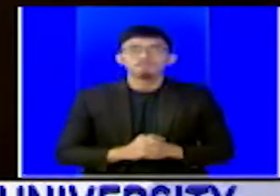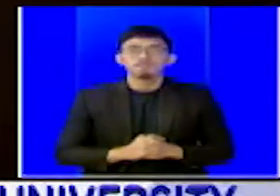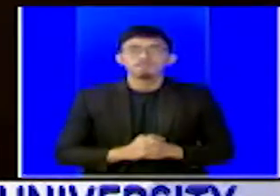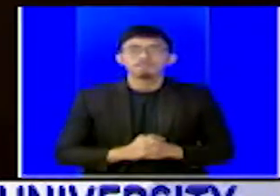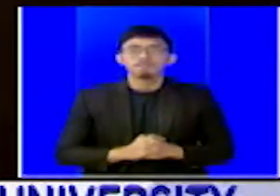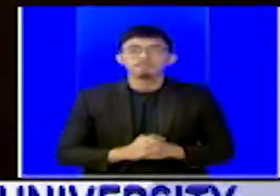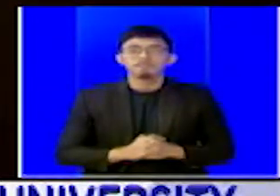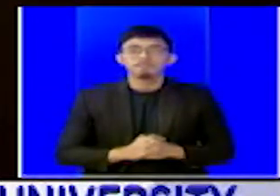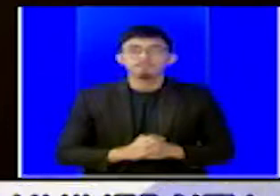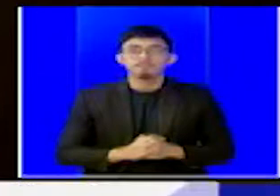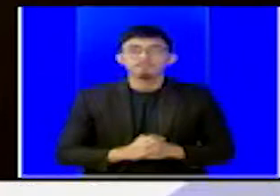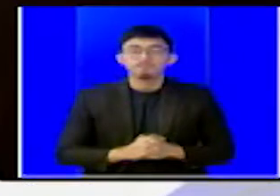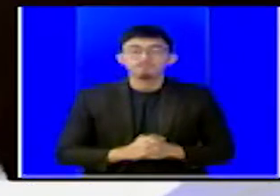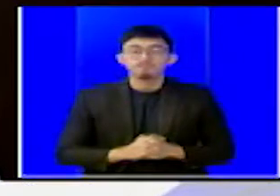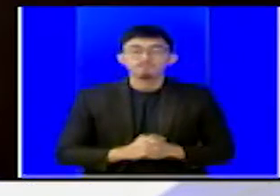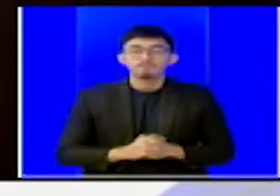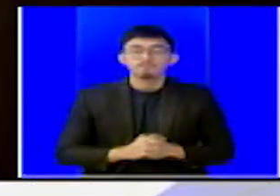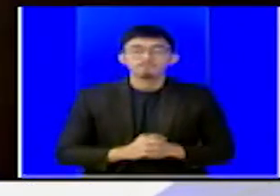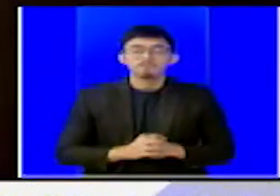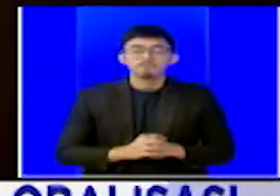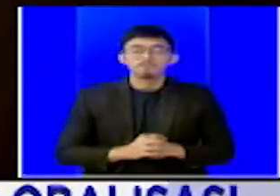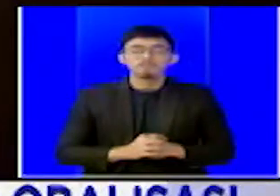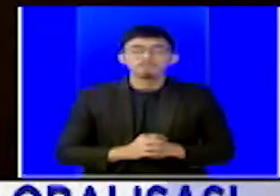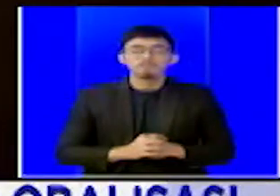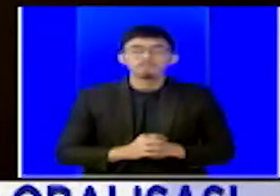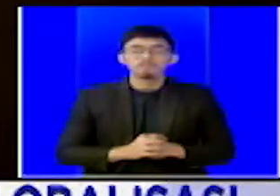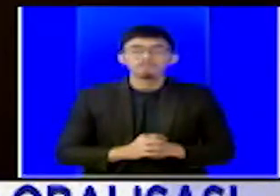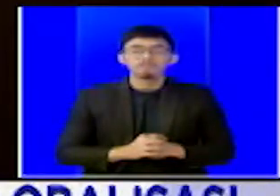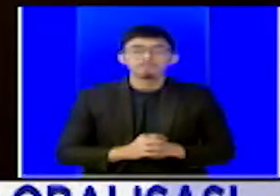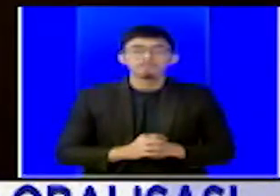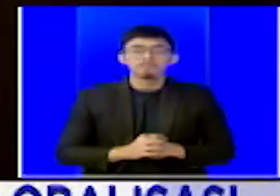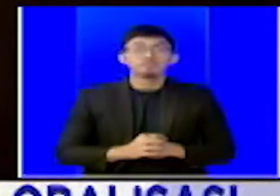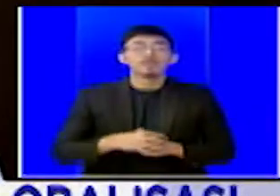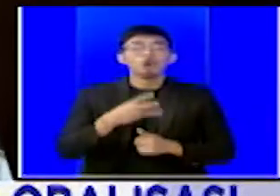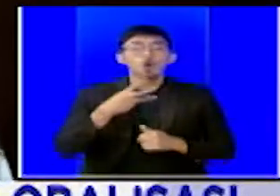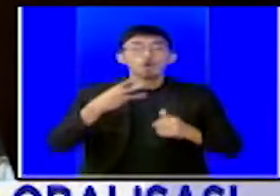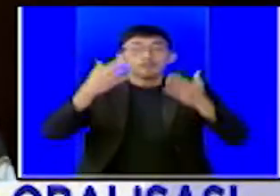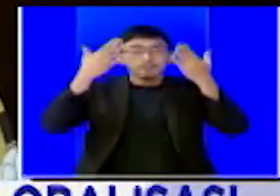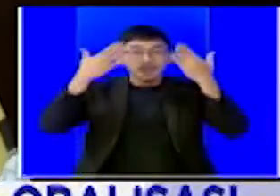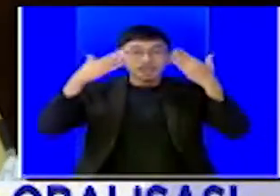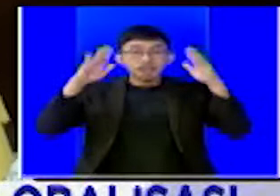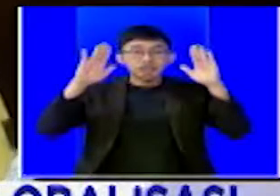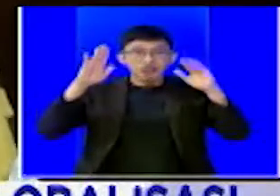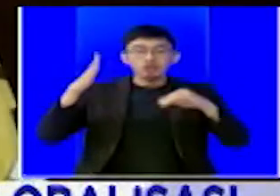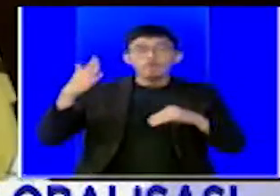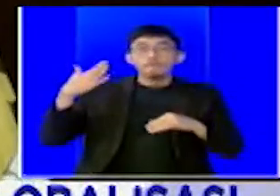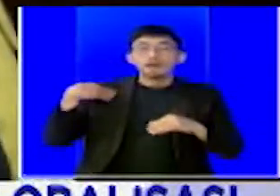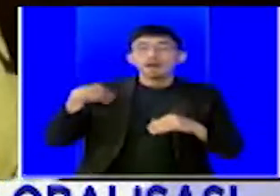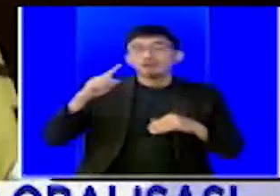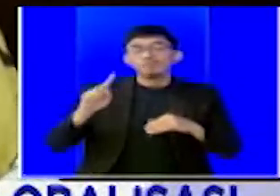Justru disinilah peran ekonomi Pancasila bisa diterapkan ketika